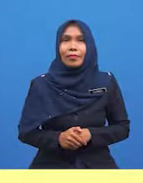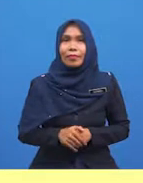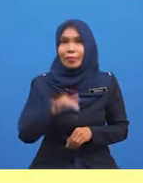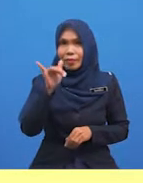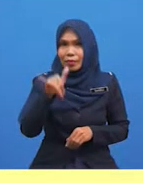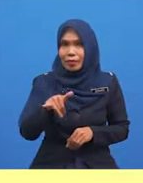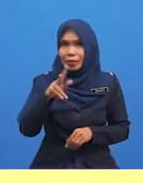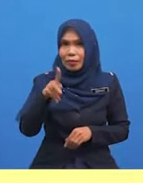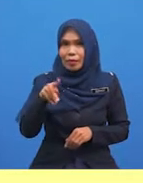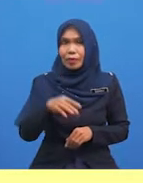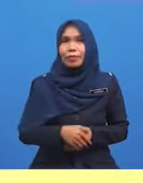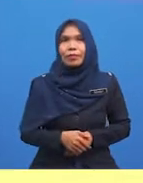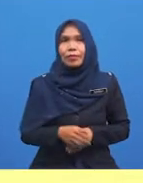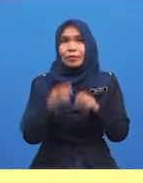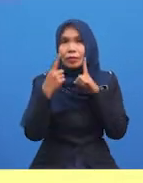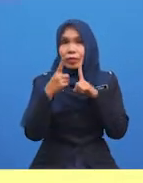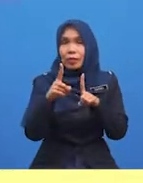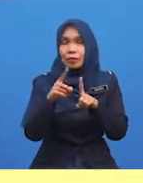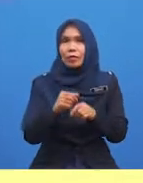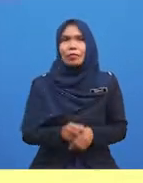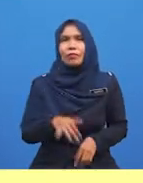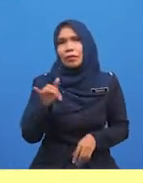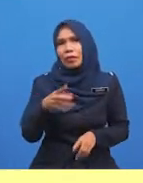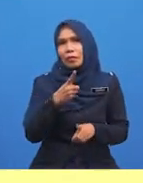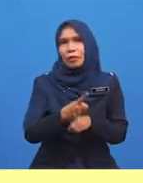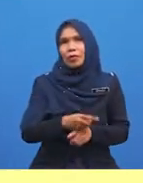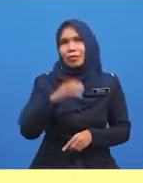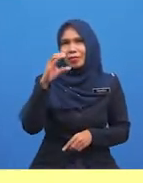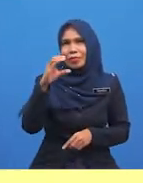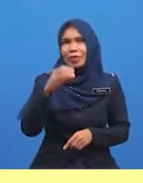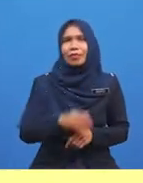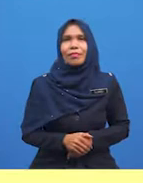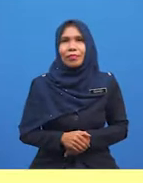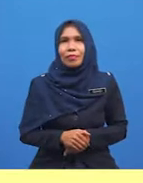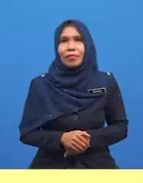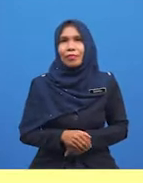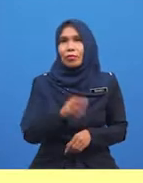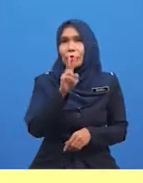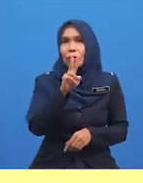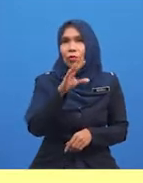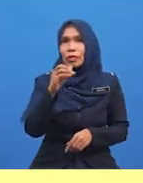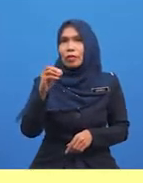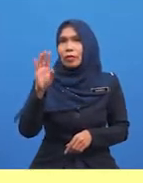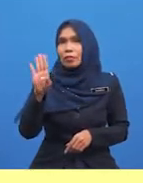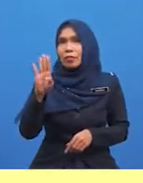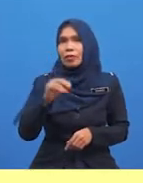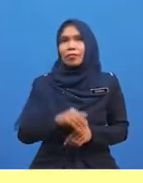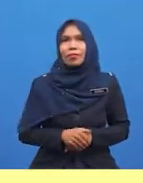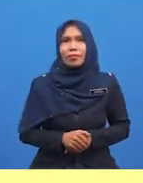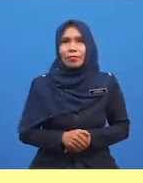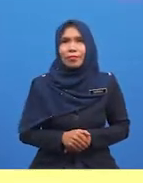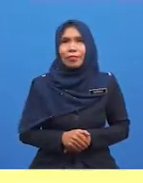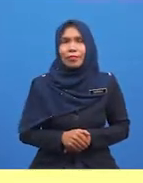Ya, pelajar. Jawapan yang tepat ialah C, iaitu 2 dan 4.